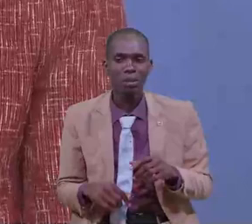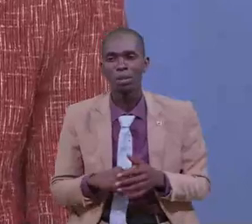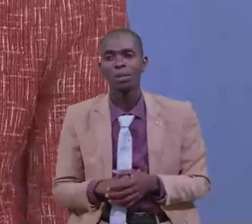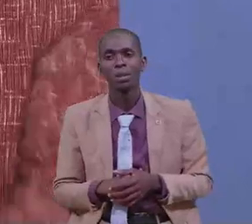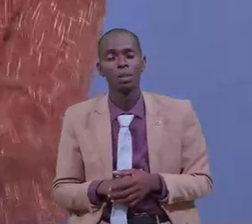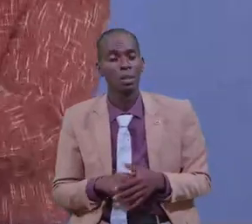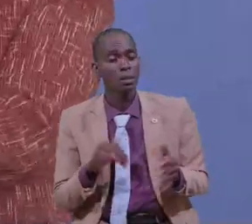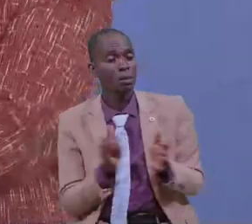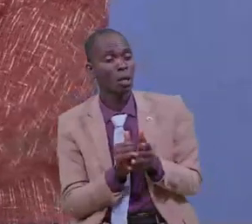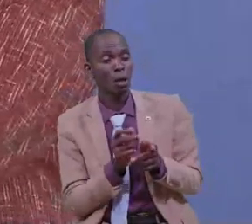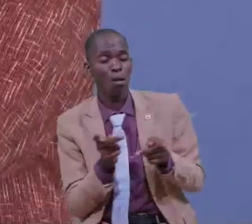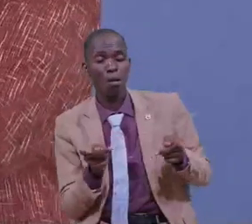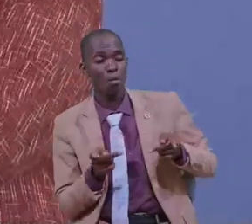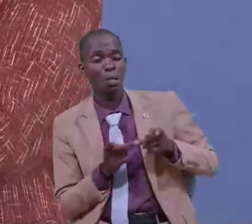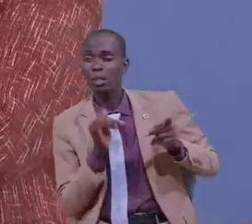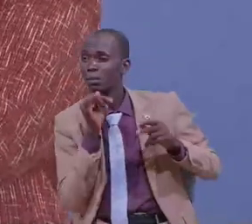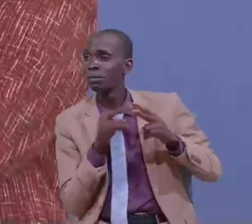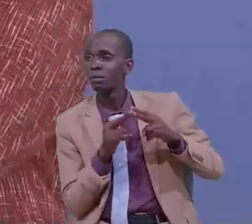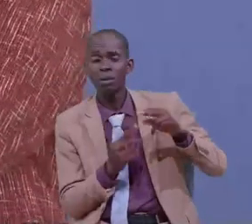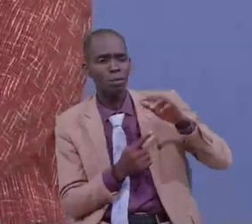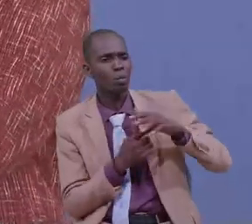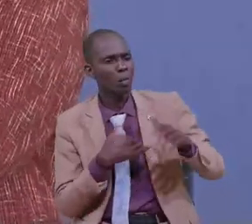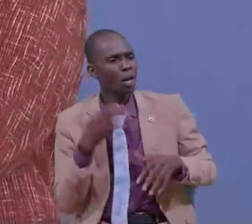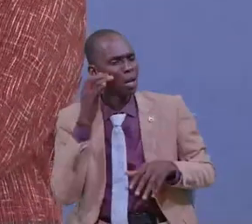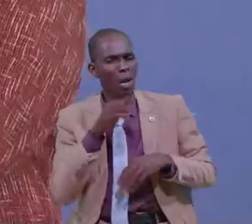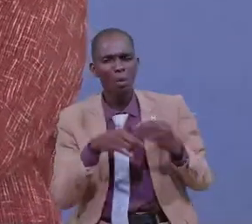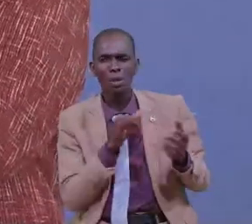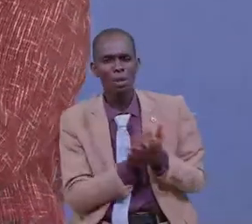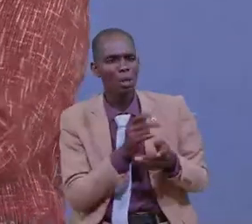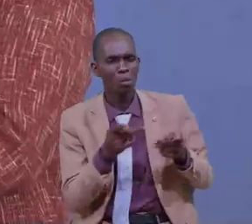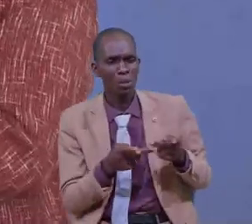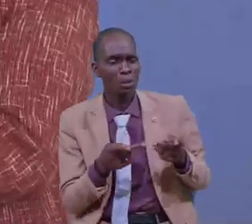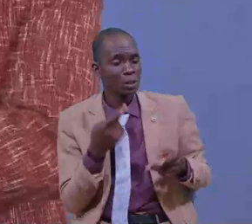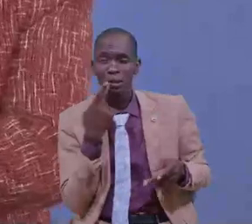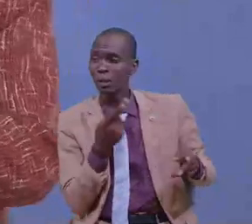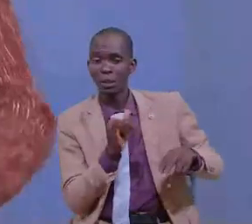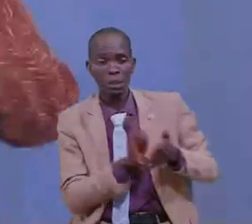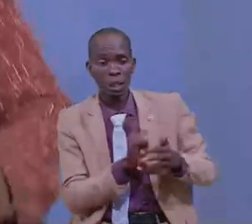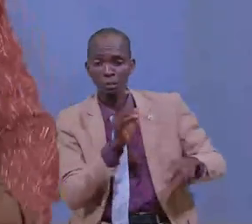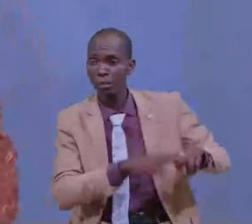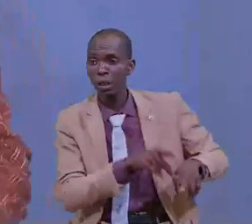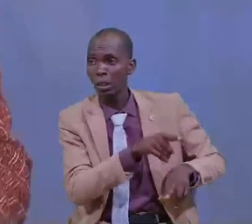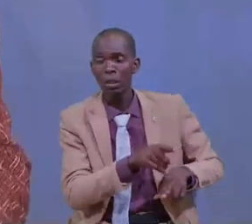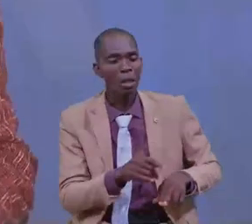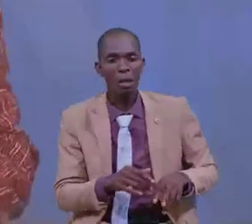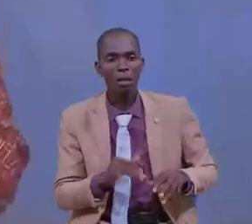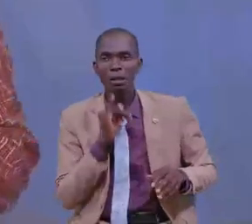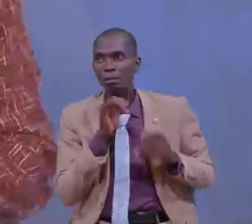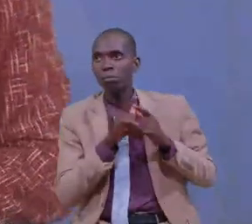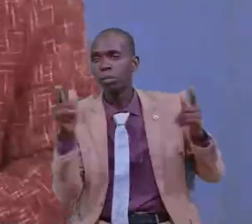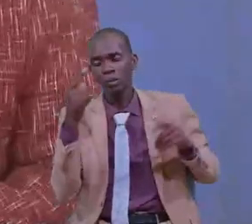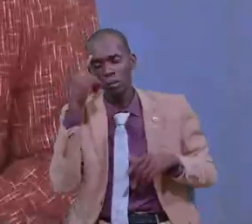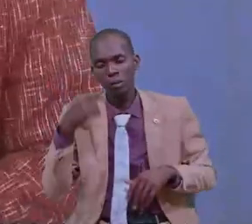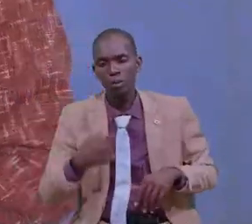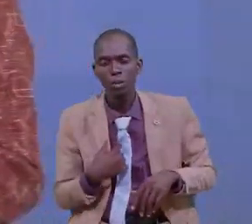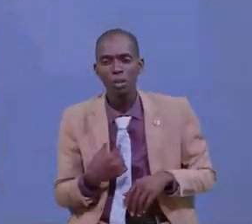Telle matière, je ne peux pas. Celui-là, oh, j'ai entendu celui avant. Je ne peux pas m'asseoir sur cette chaise. Ce n'est pas pour moi.